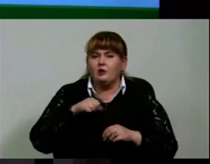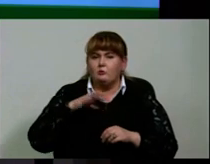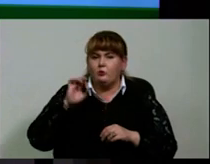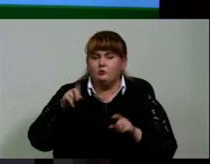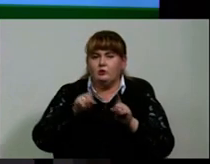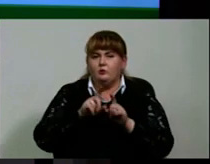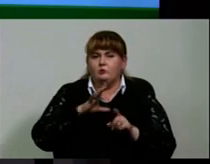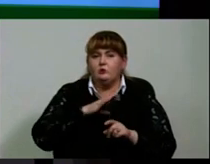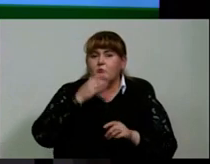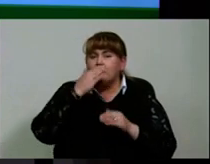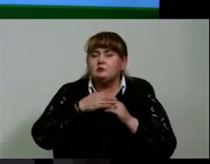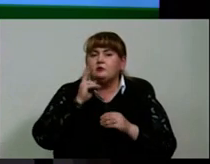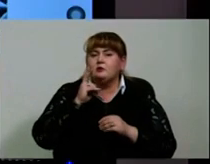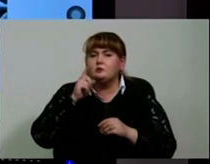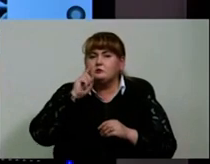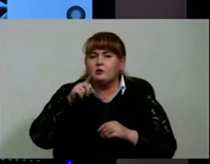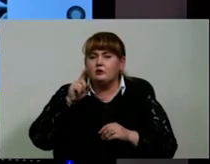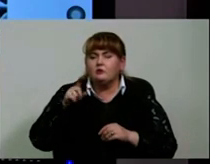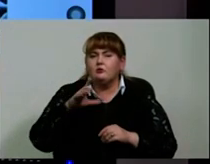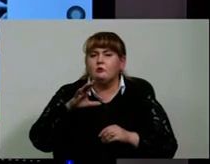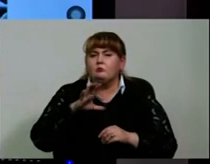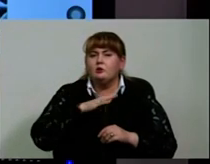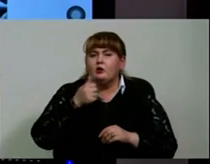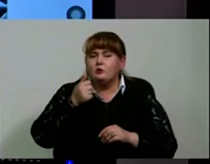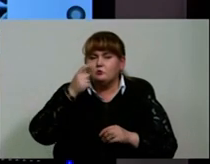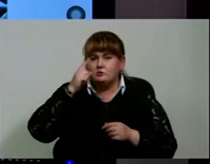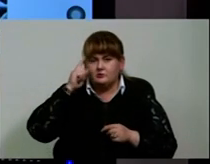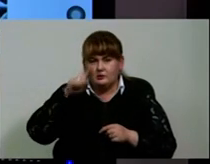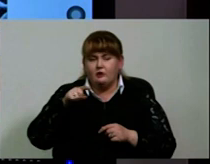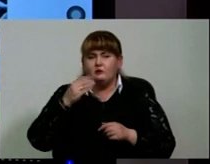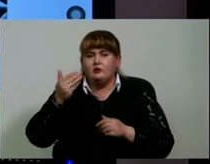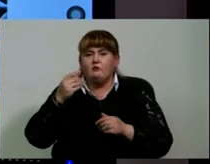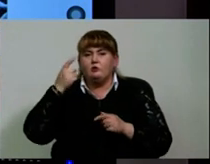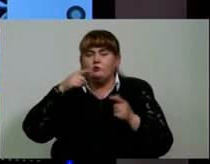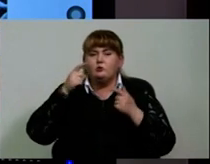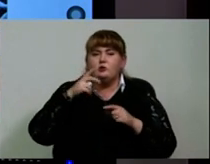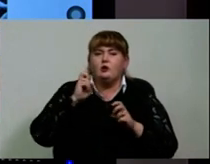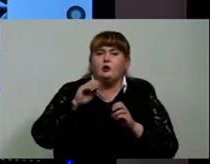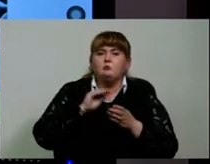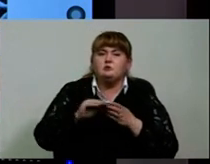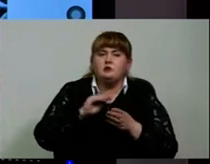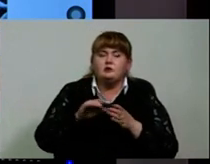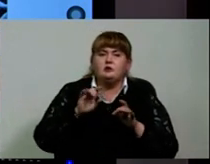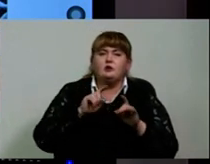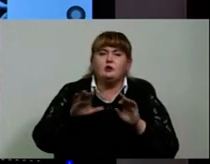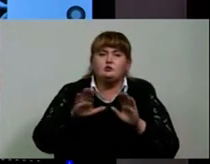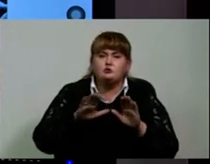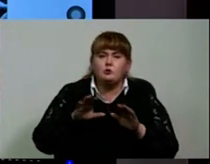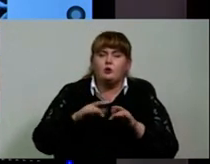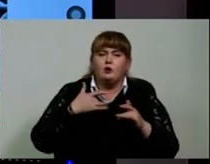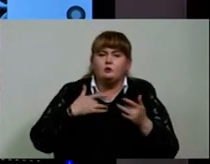Те, кто близко знал его или был хорошо знаком с его творчеством, как писателя, режиссера и